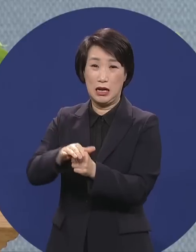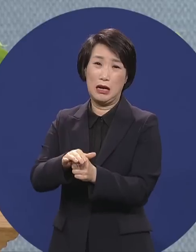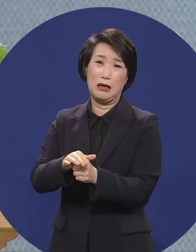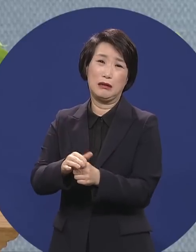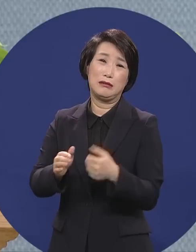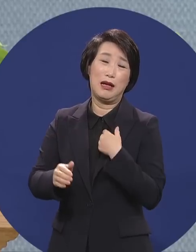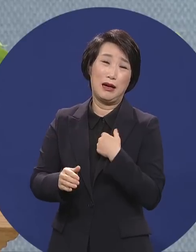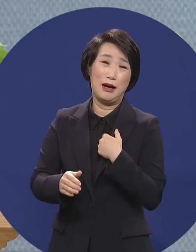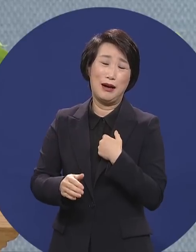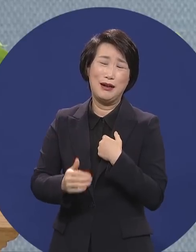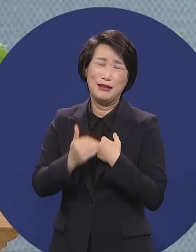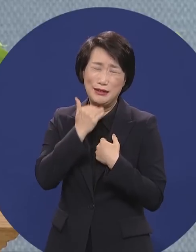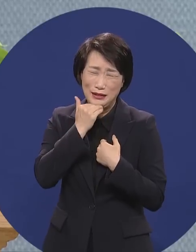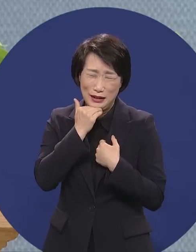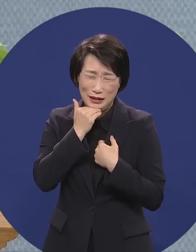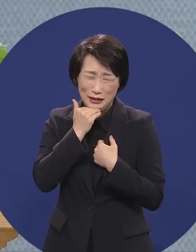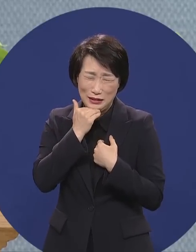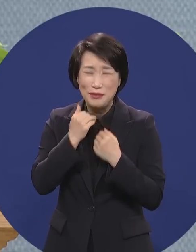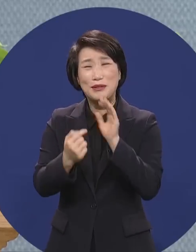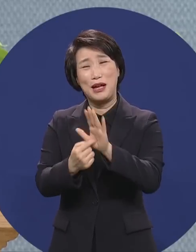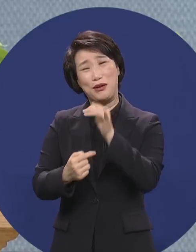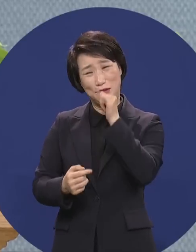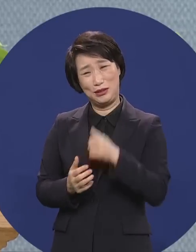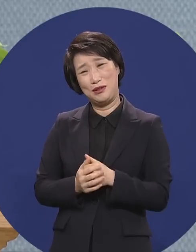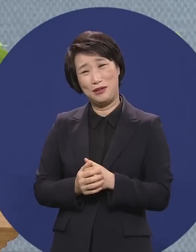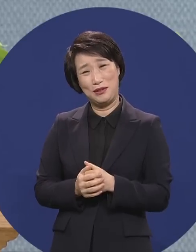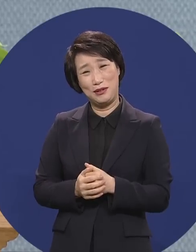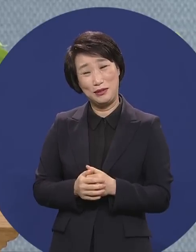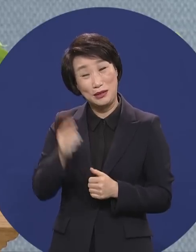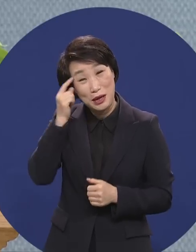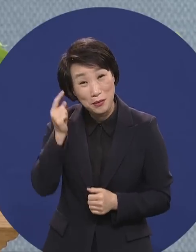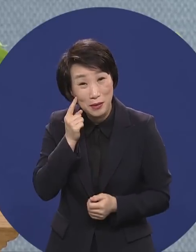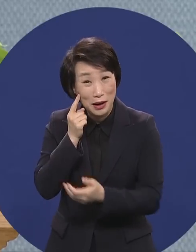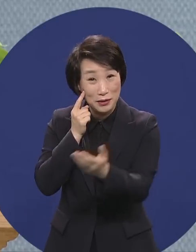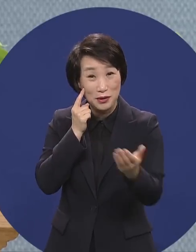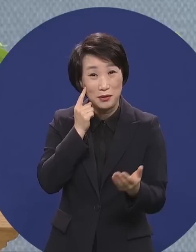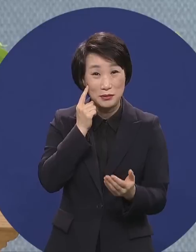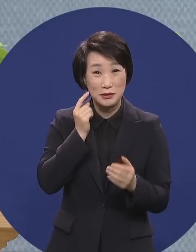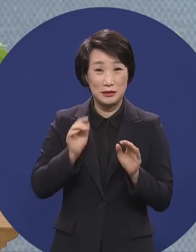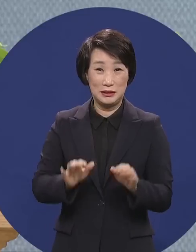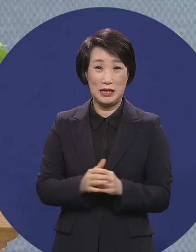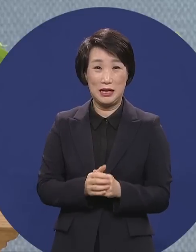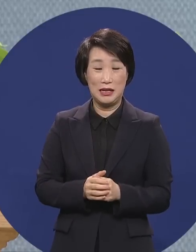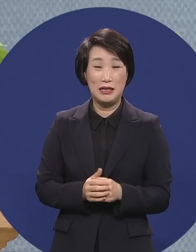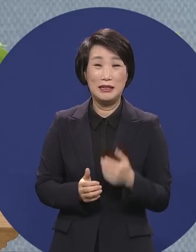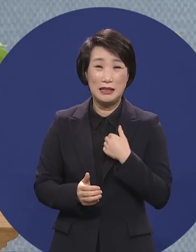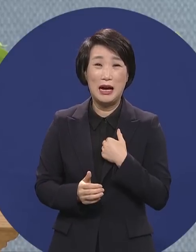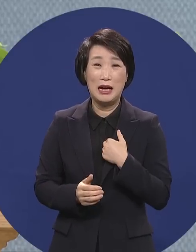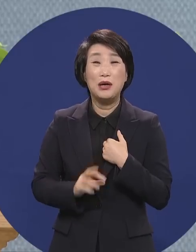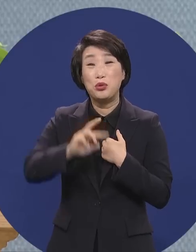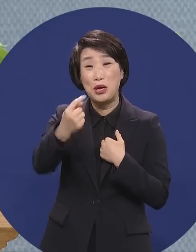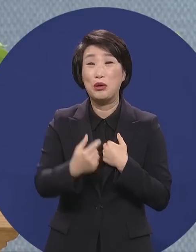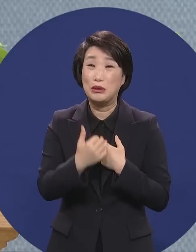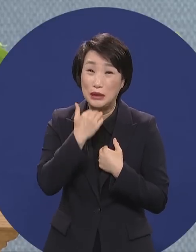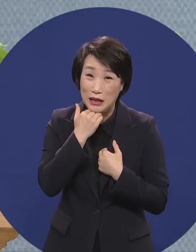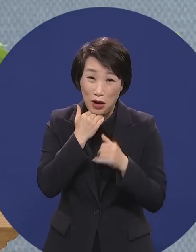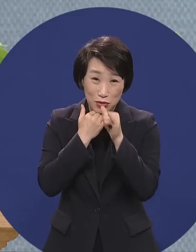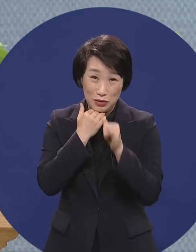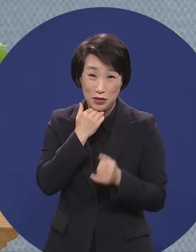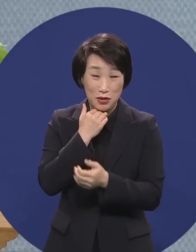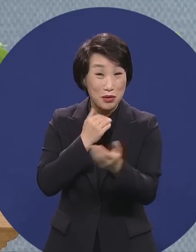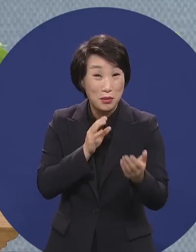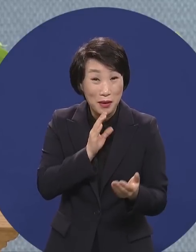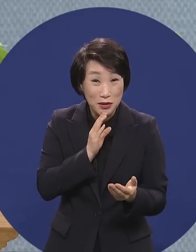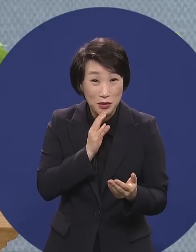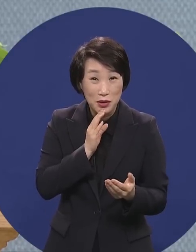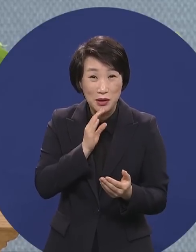얼마나 당신의 기다림을 말해주고 있는가를 한번 판단해 봐라 이 말이오. 얼마나 당신이 정말로 돌아오기를